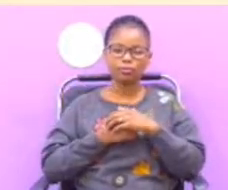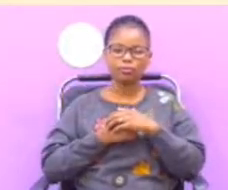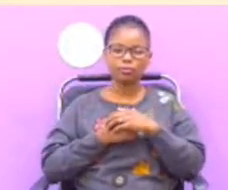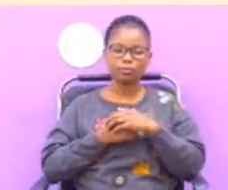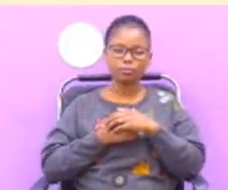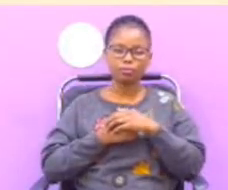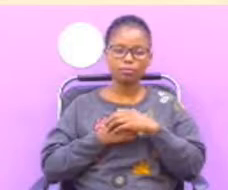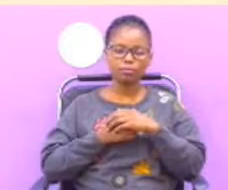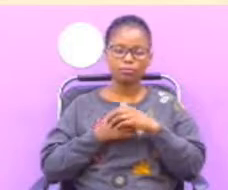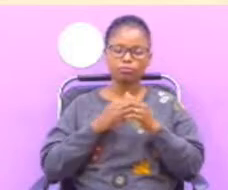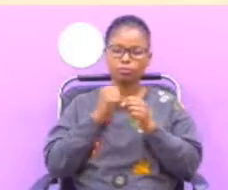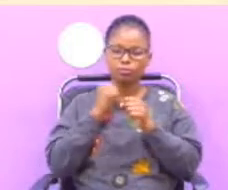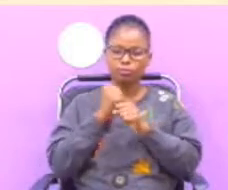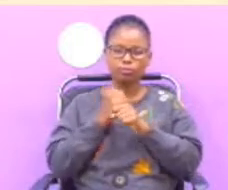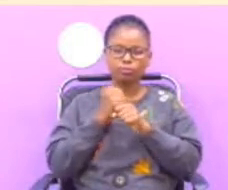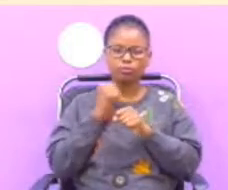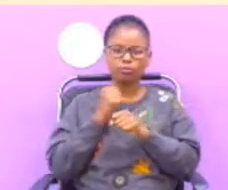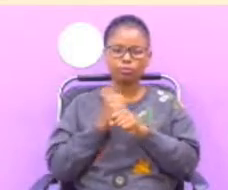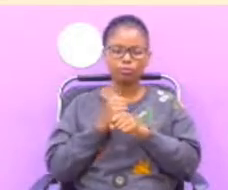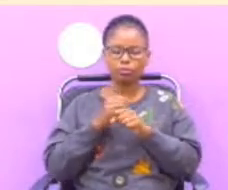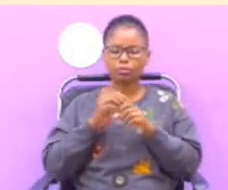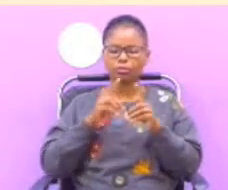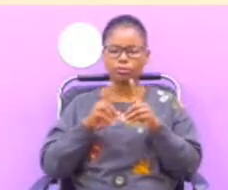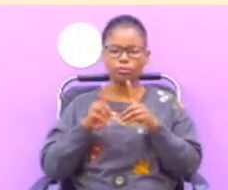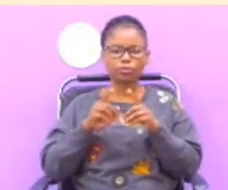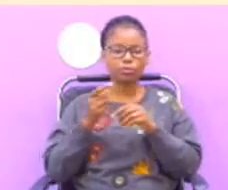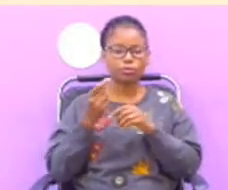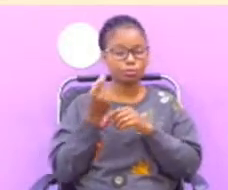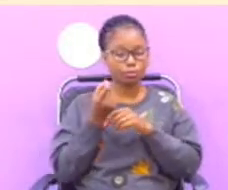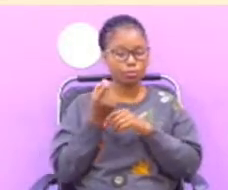wiro ria matigairie kurutanira munyinyi muno